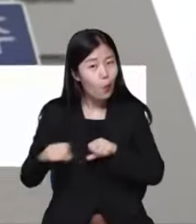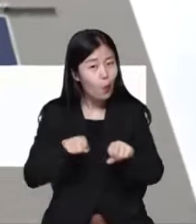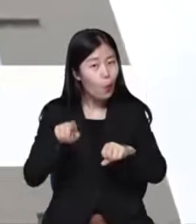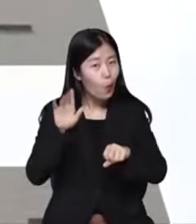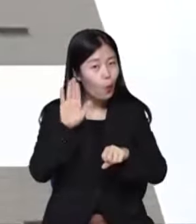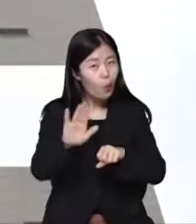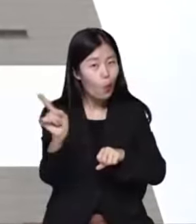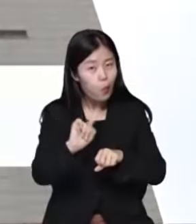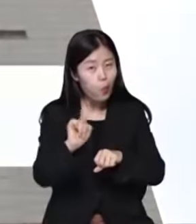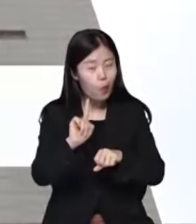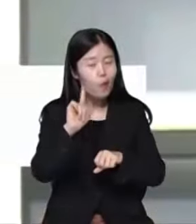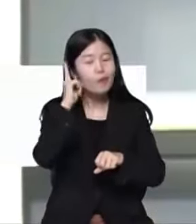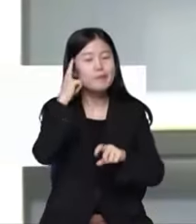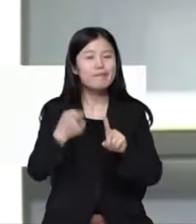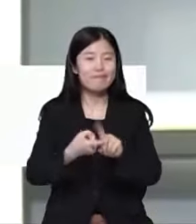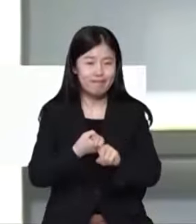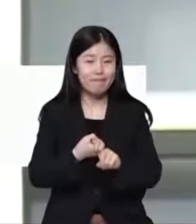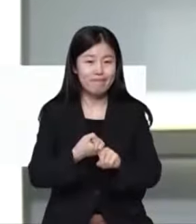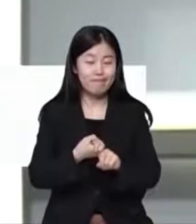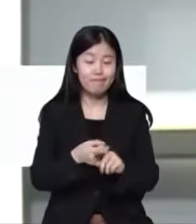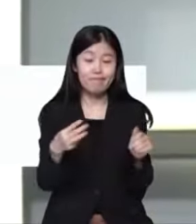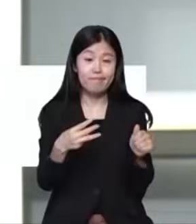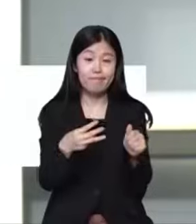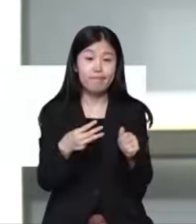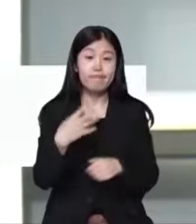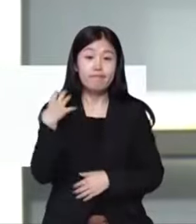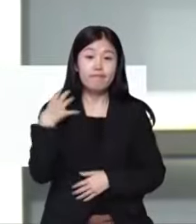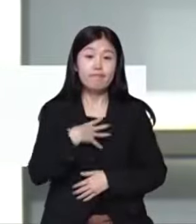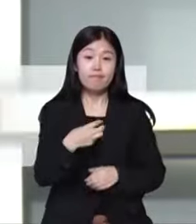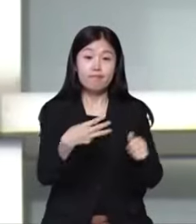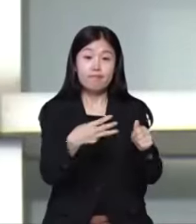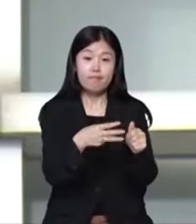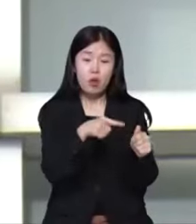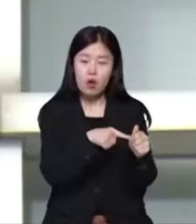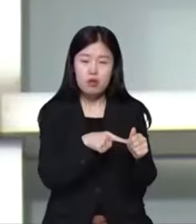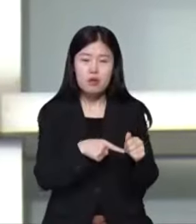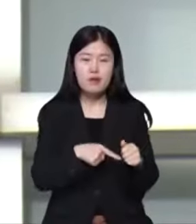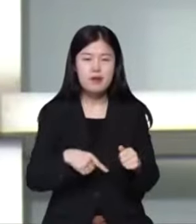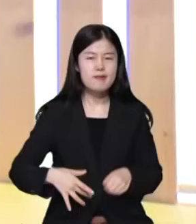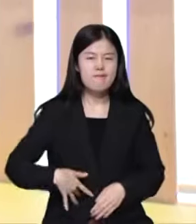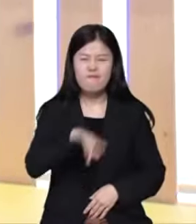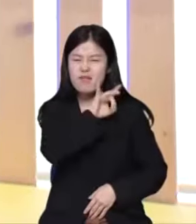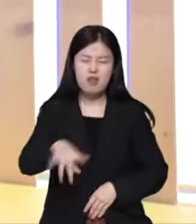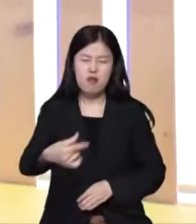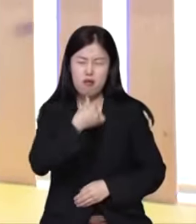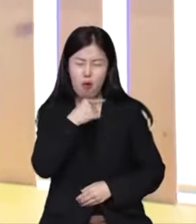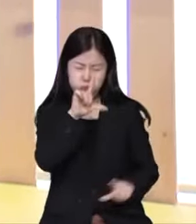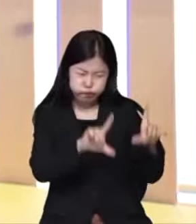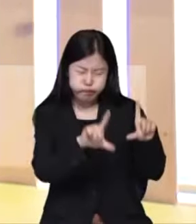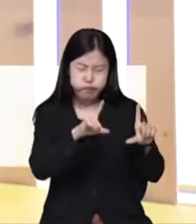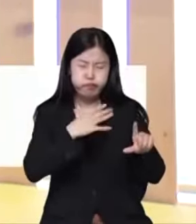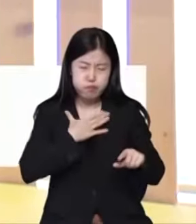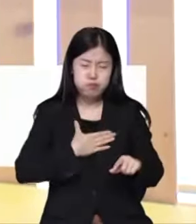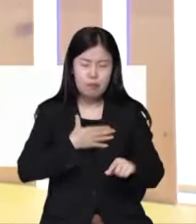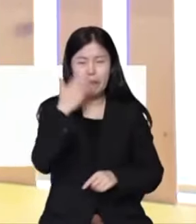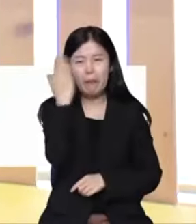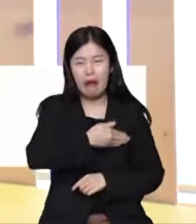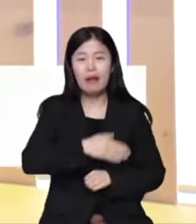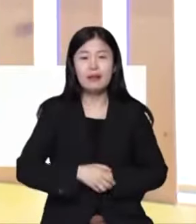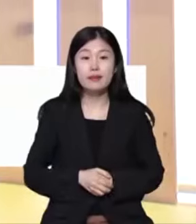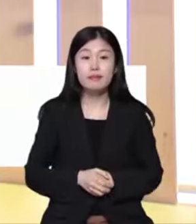모아집니다. 이번 회동에서 무안군의 무조건 반대 방침을 확인했기 때문입니다. 협상을 하기 전에 사실 좀